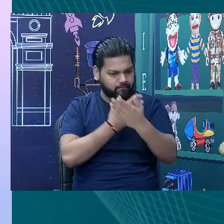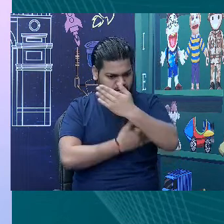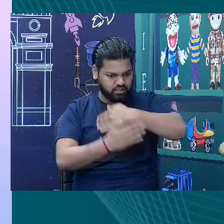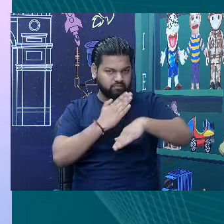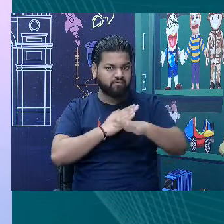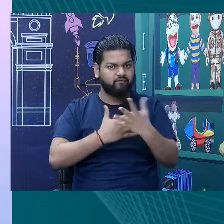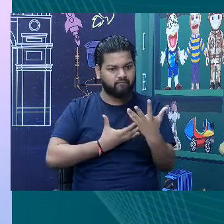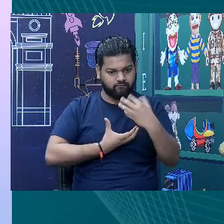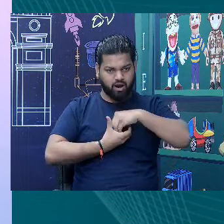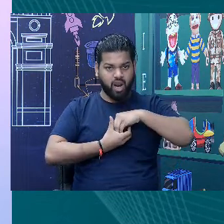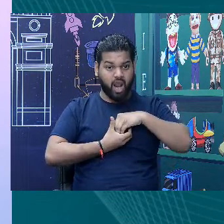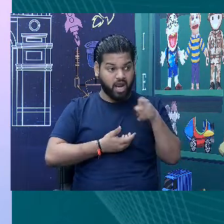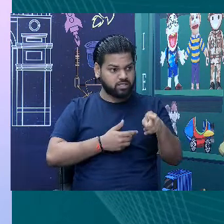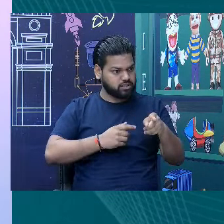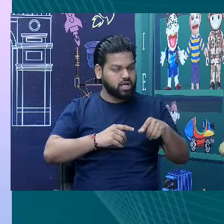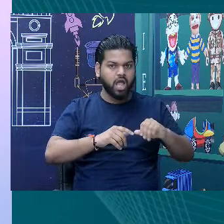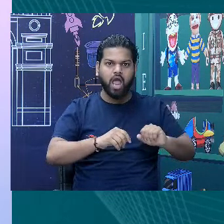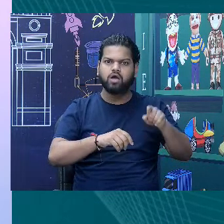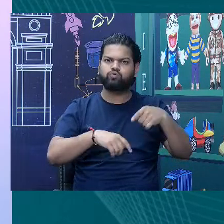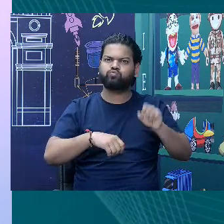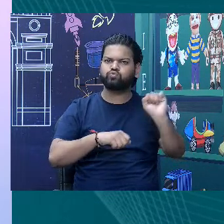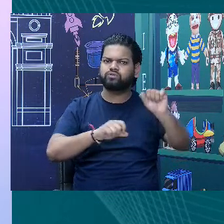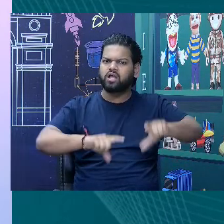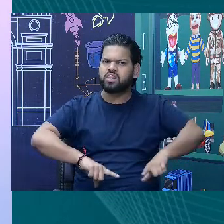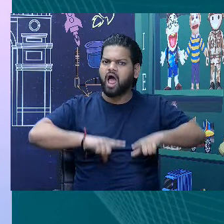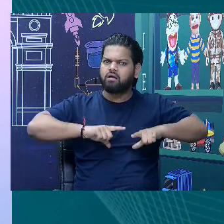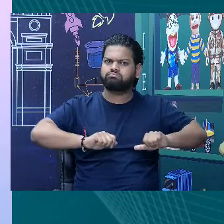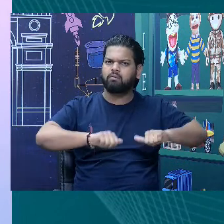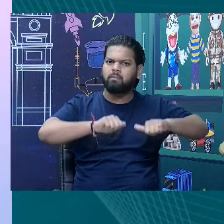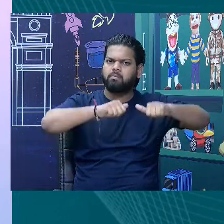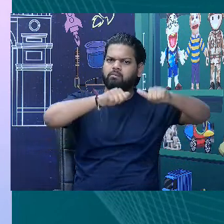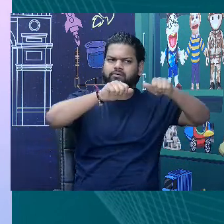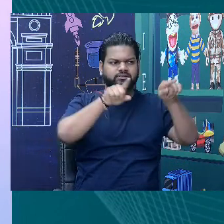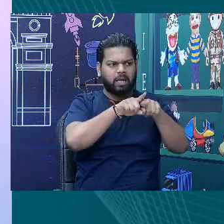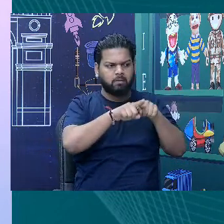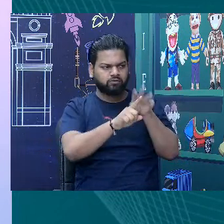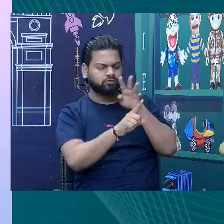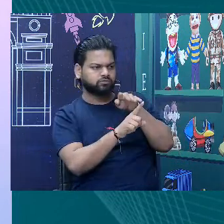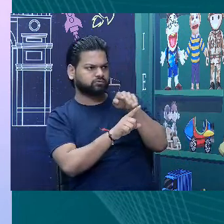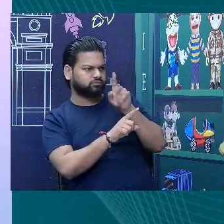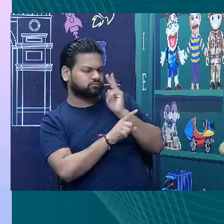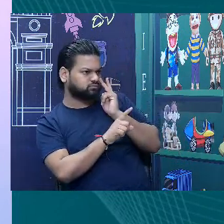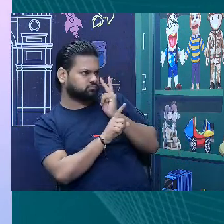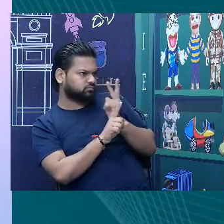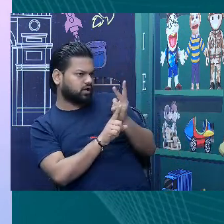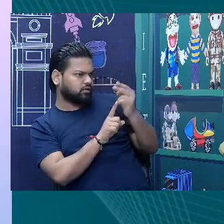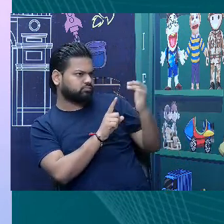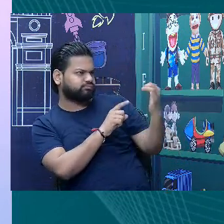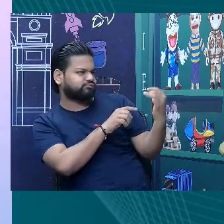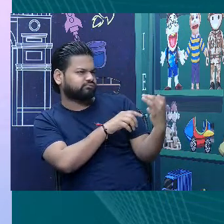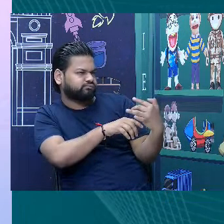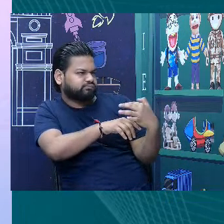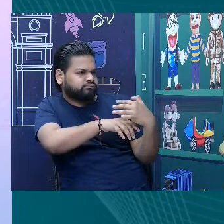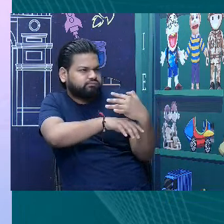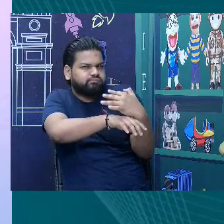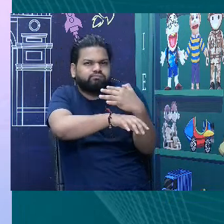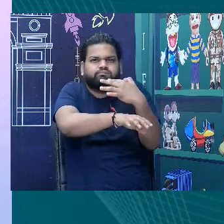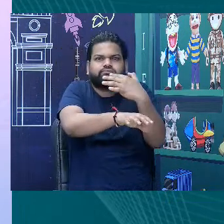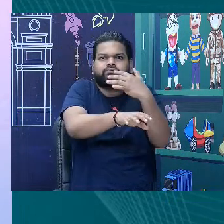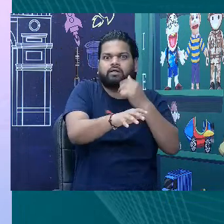हिम्मत मत हारो, बहादुर बनो, जिंदगी से लड़ो एंड ऑल दैट, और दूसरी तरफ स्टीफन हॉकिंग को इतना कुछ अचीव करते हुए